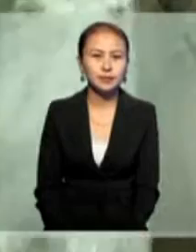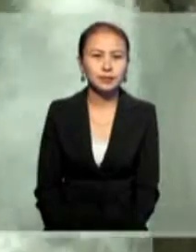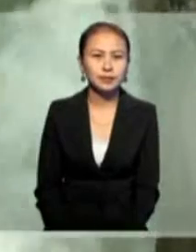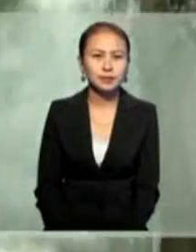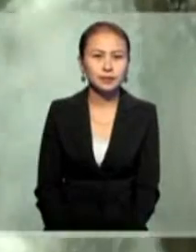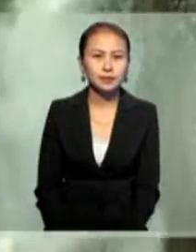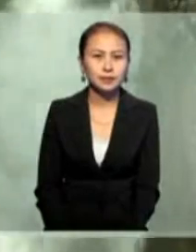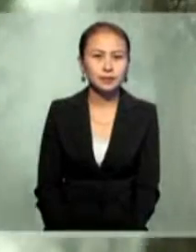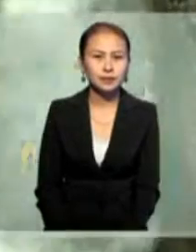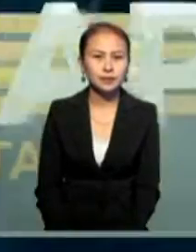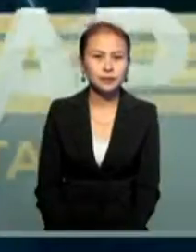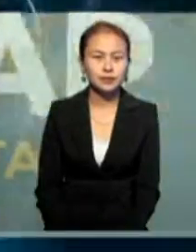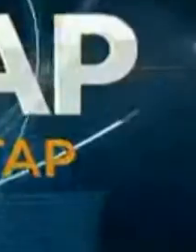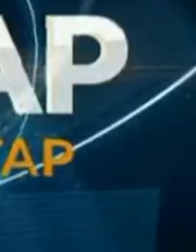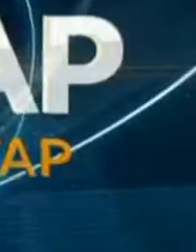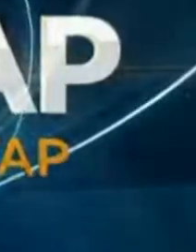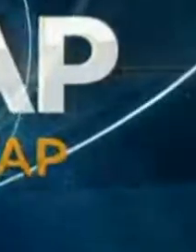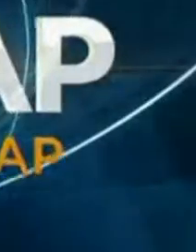облысынан.